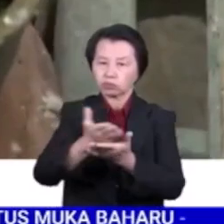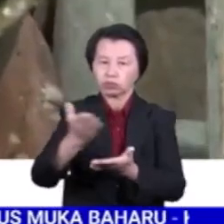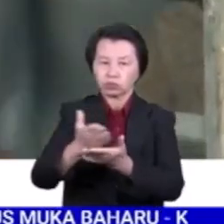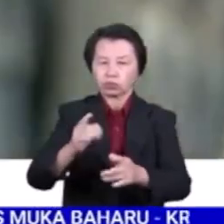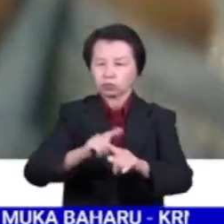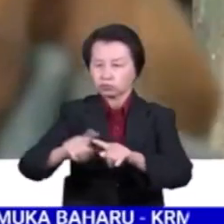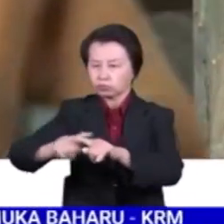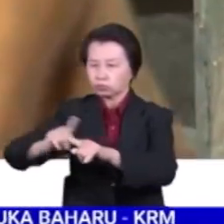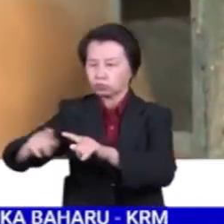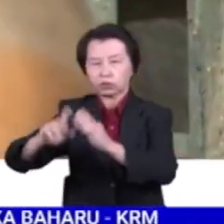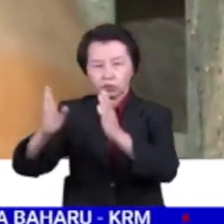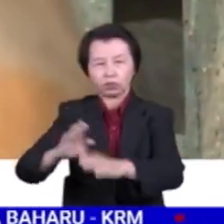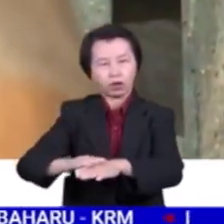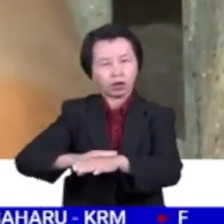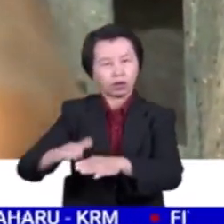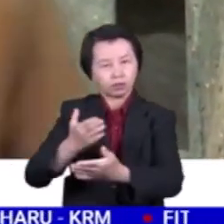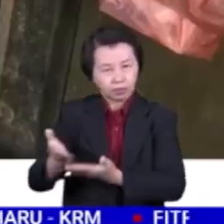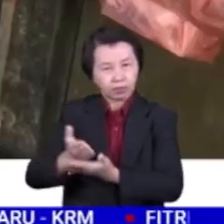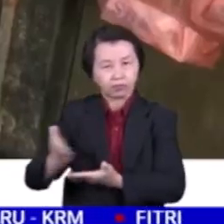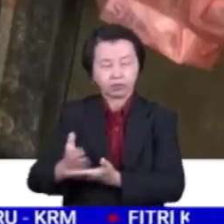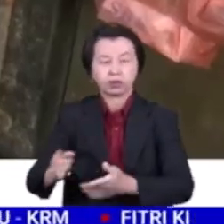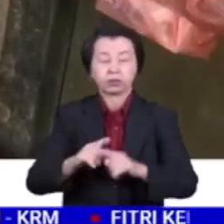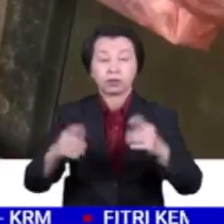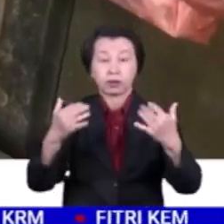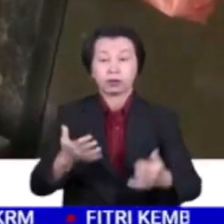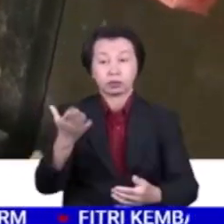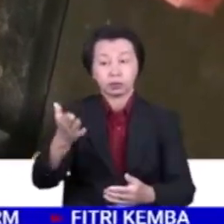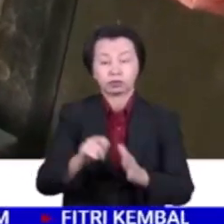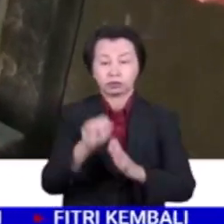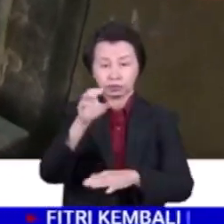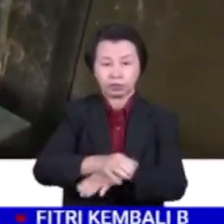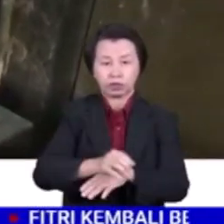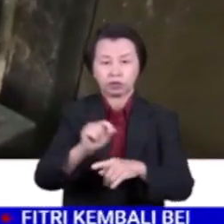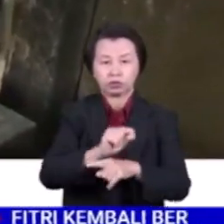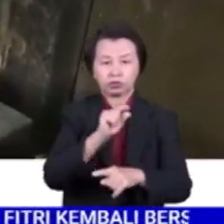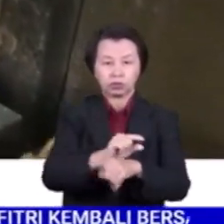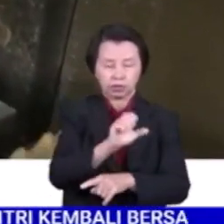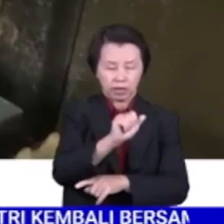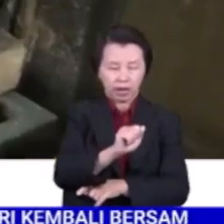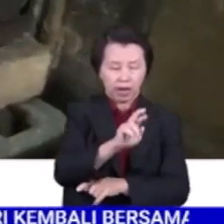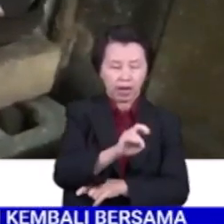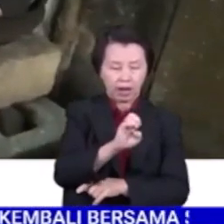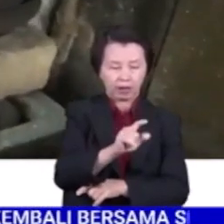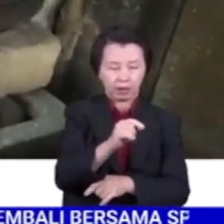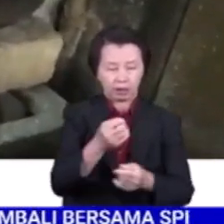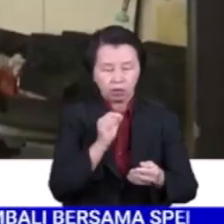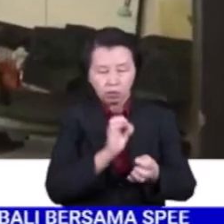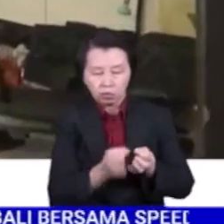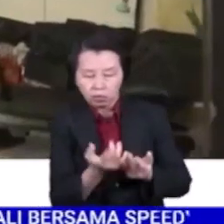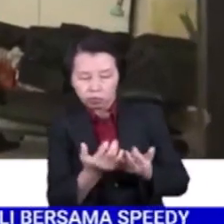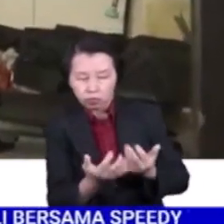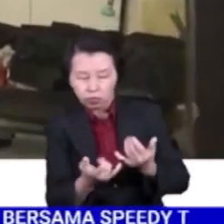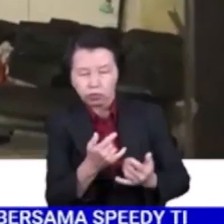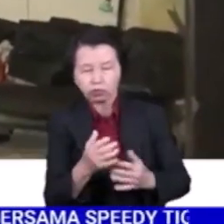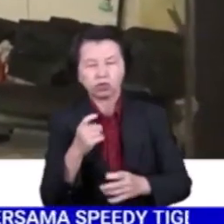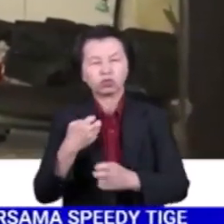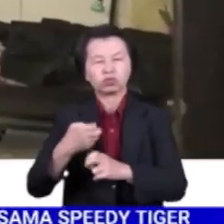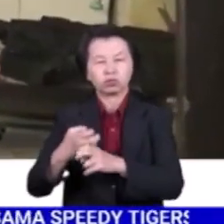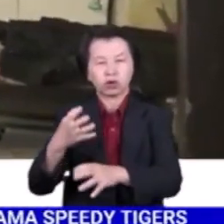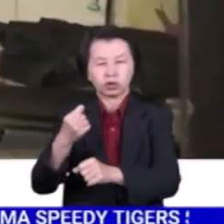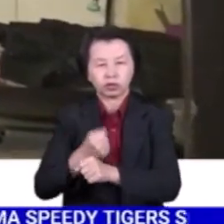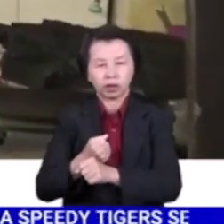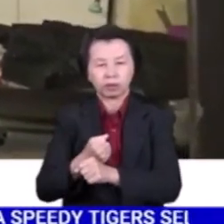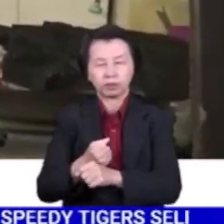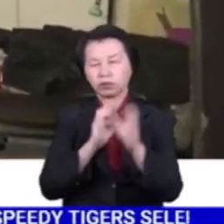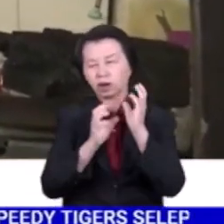bangsa. Bagaimanapun ketika ini, dia terpaksa menggunakan arang sebagai bahan bakar kerana sukar mendapatkan